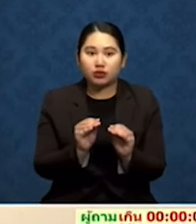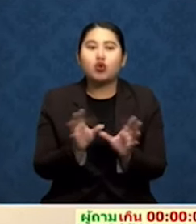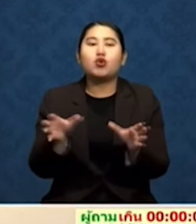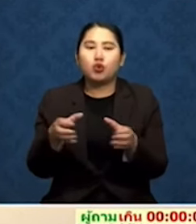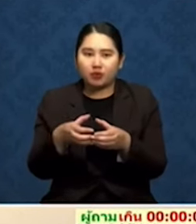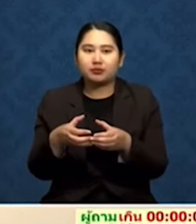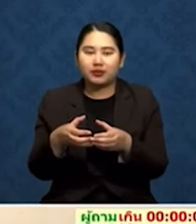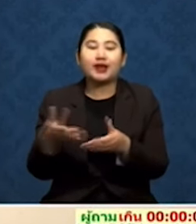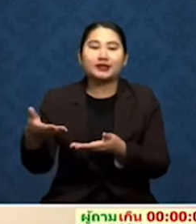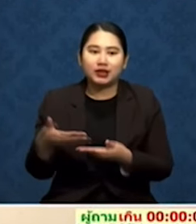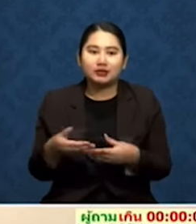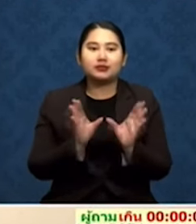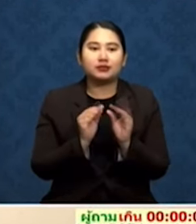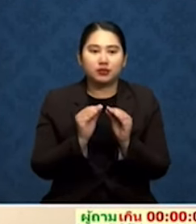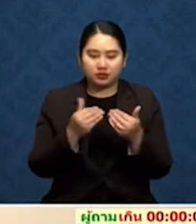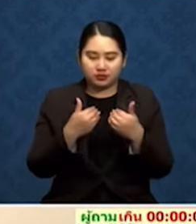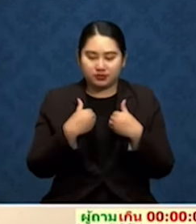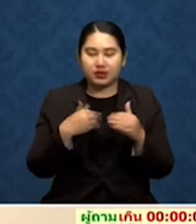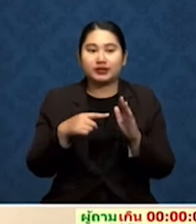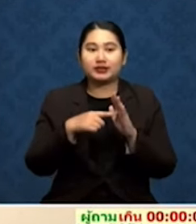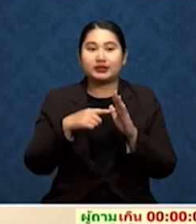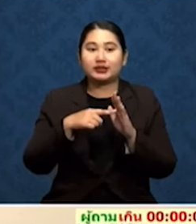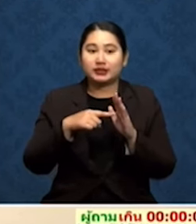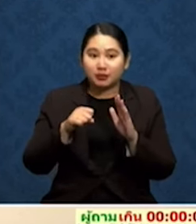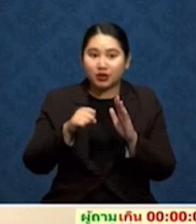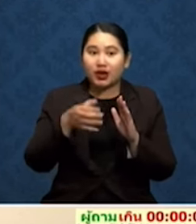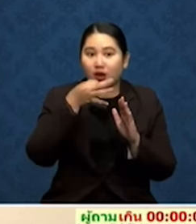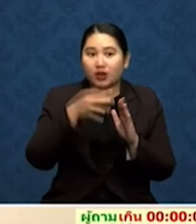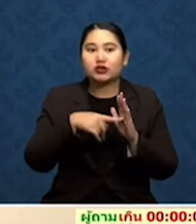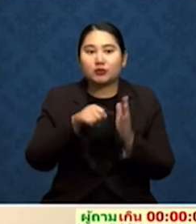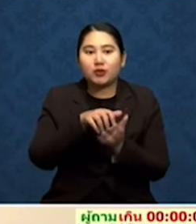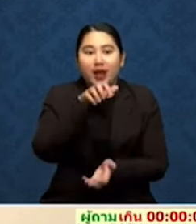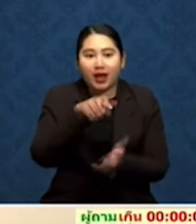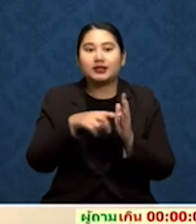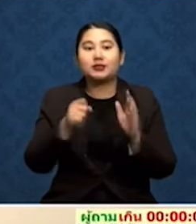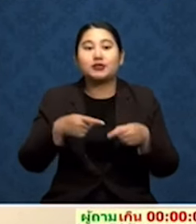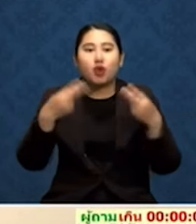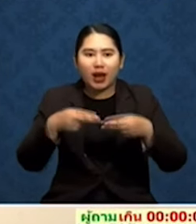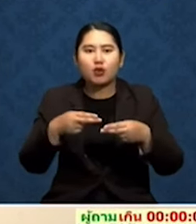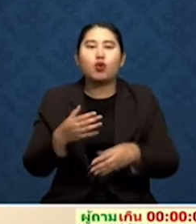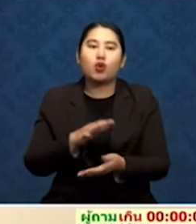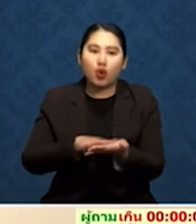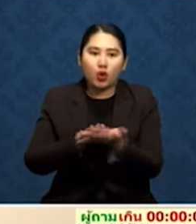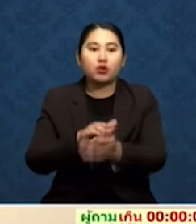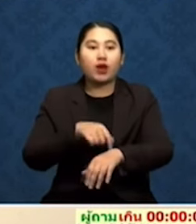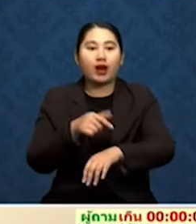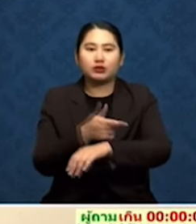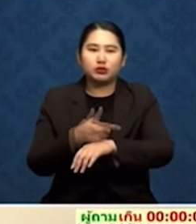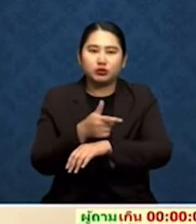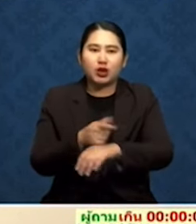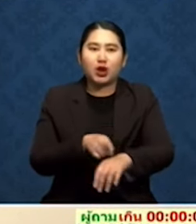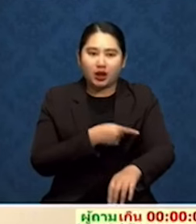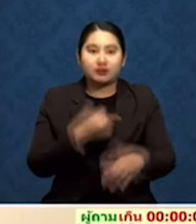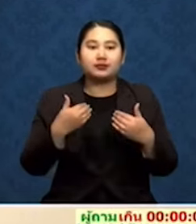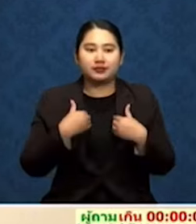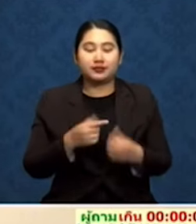บุญอินชัยสวัสดิ์นะครับที่ในบริเวณจังหวัดสามสมุทรเนี่ยนะครับเ่าผมต้องยอมรับว่ามีการล่าช้าไปนิดนึงเนื่องจากตอน